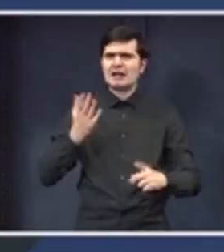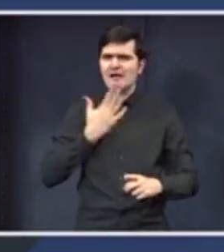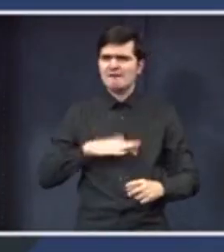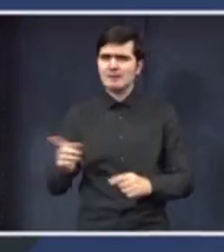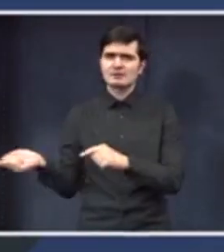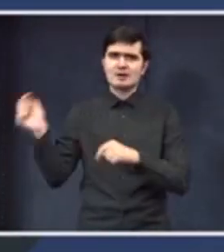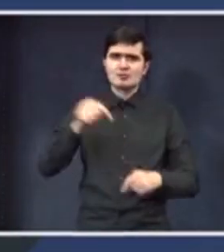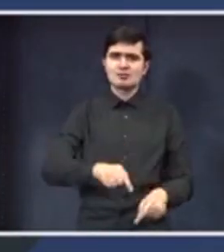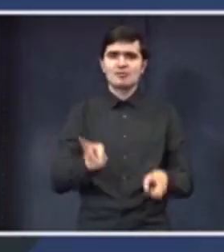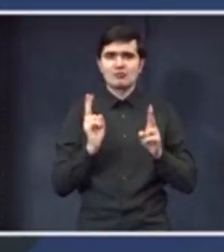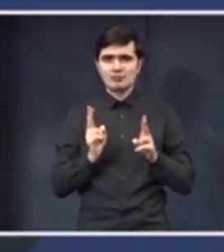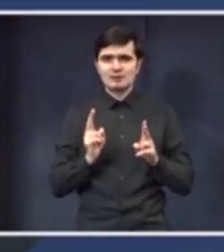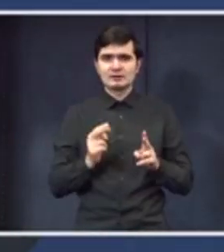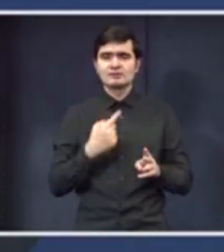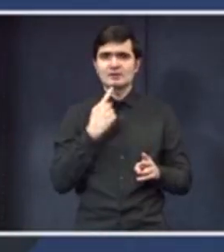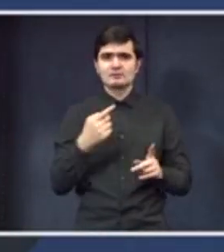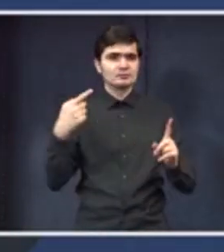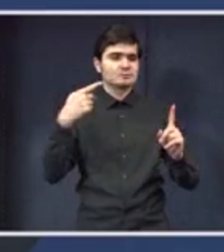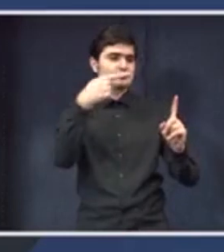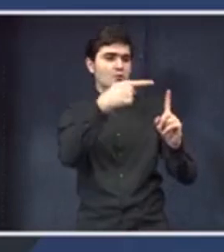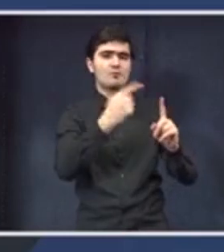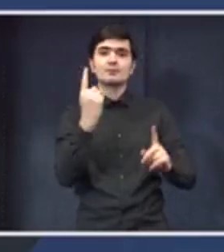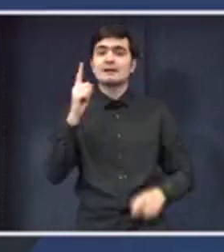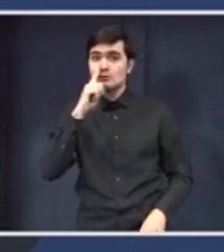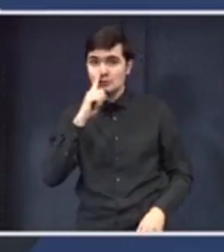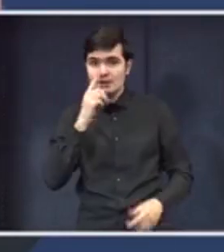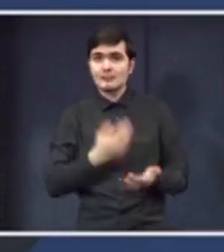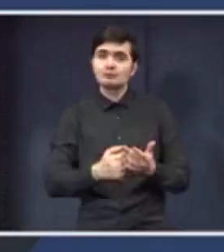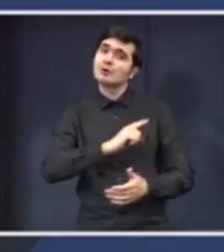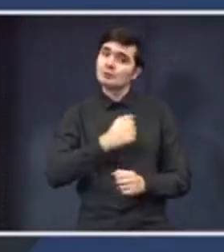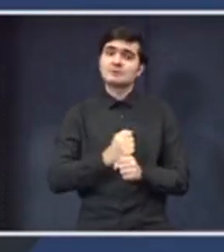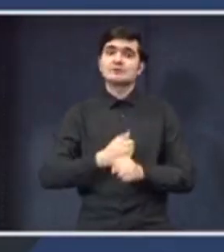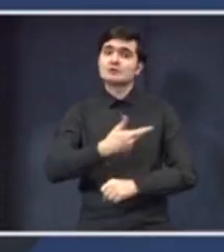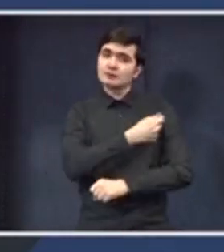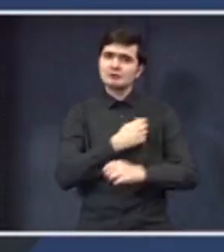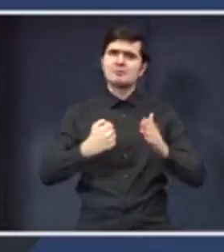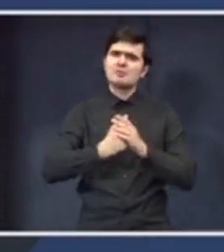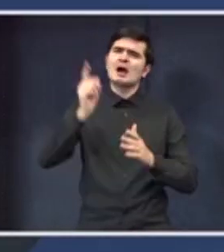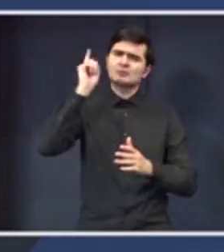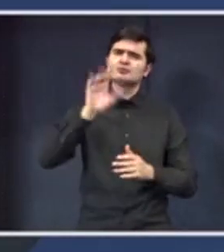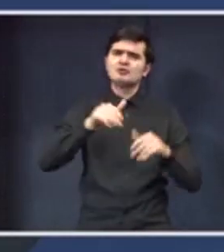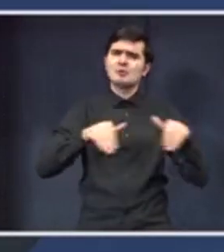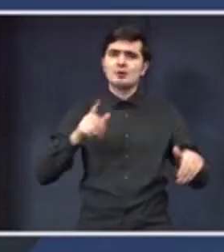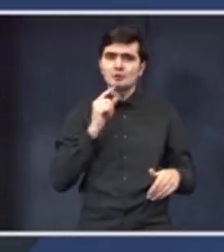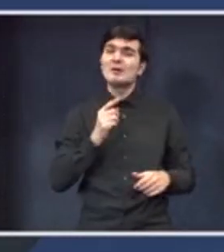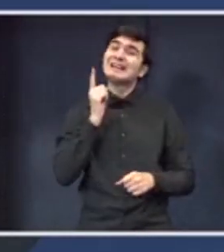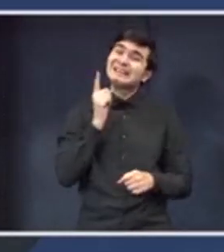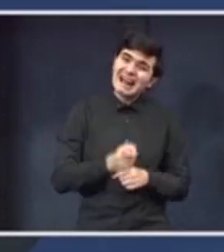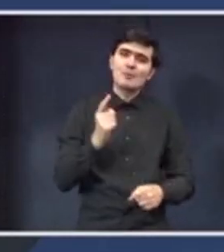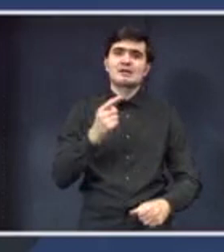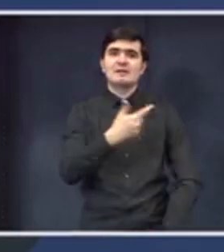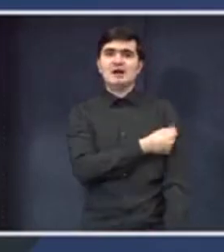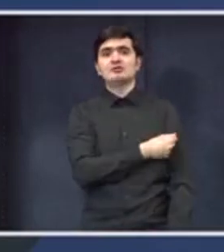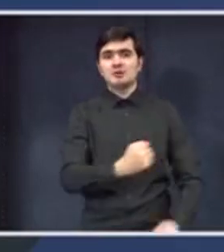întoarcem la normalitate, și am dat această țintă de 1 iunie, pentru că putem să ne vaccinăm până atunci cel puțin 5 milioane de persoane, trebuie să ne vaccinăm.